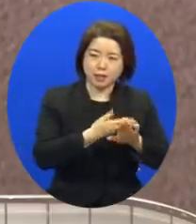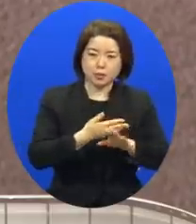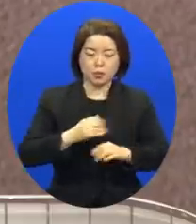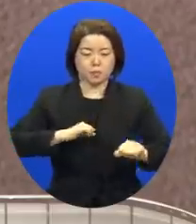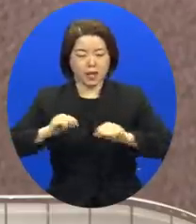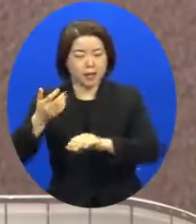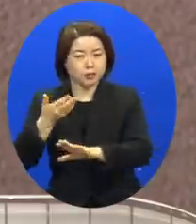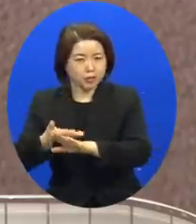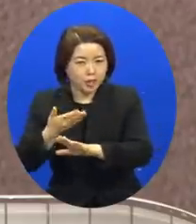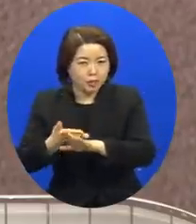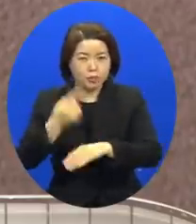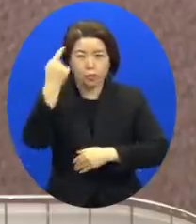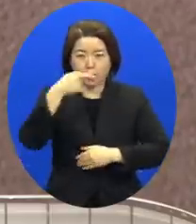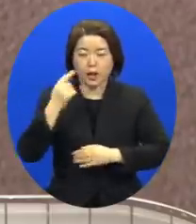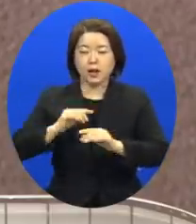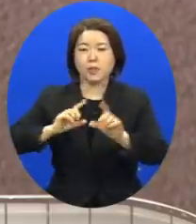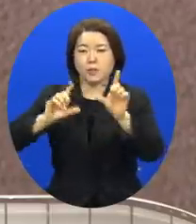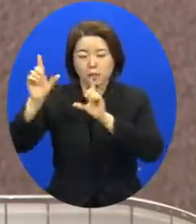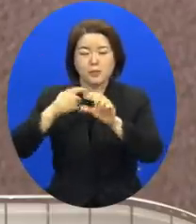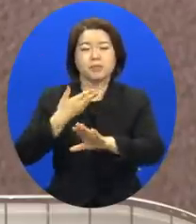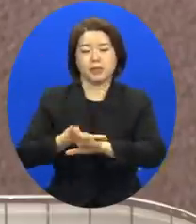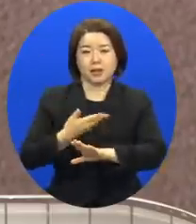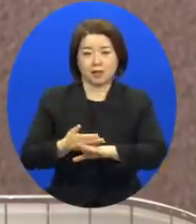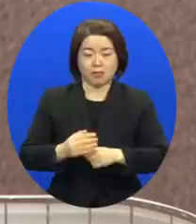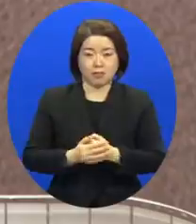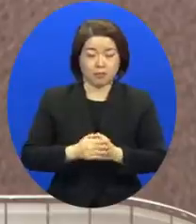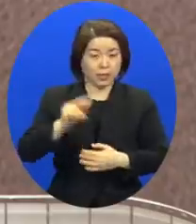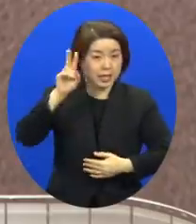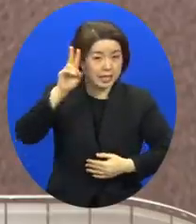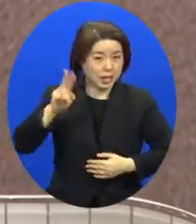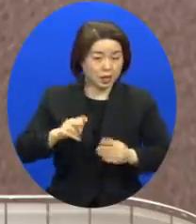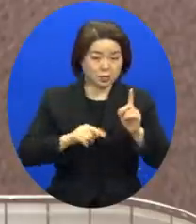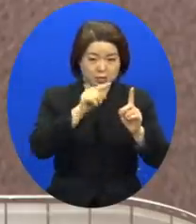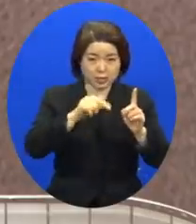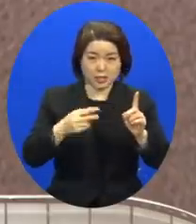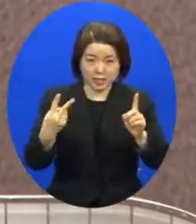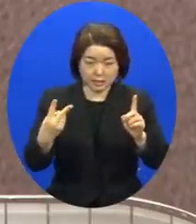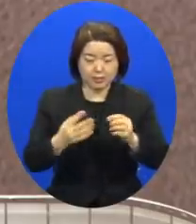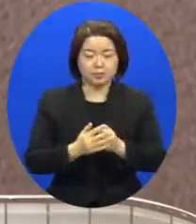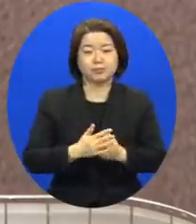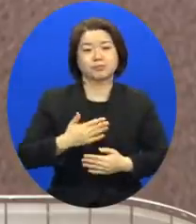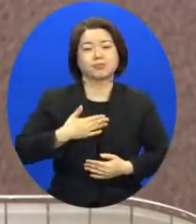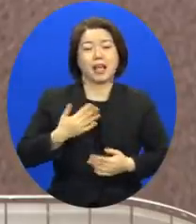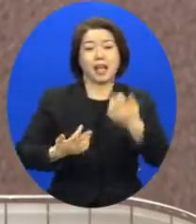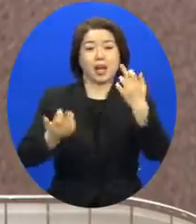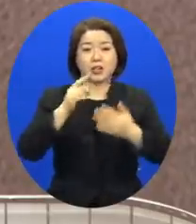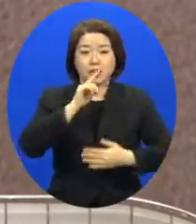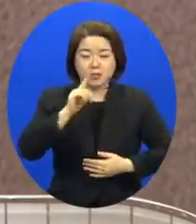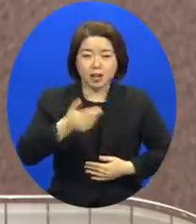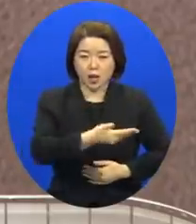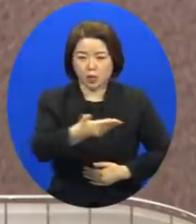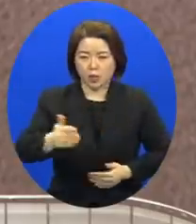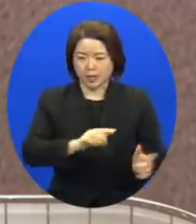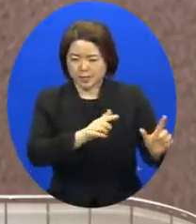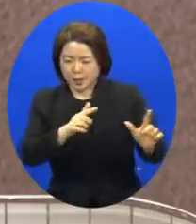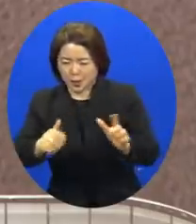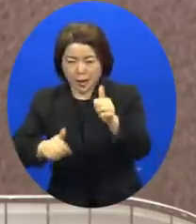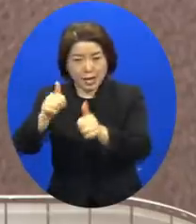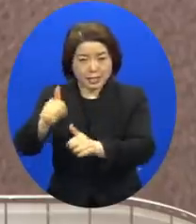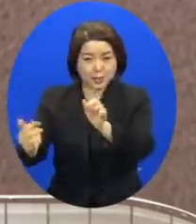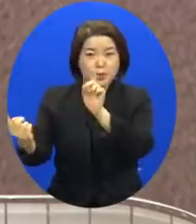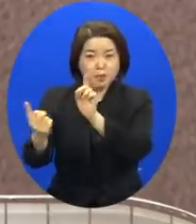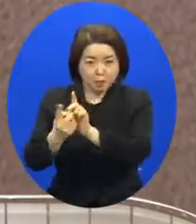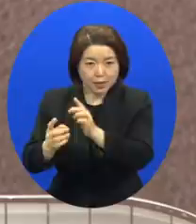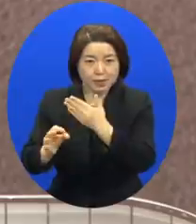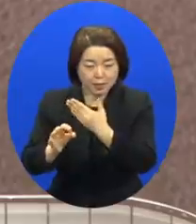다릅니다 야고보서 1장 2절 말씀에 내 형제들아 너희가 여러가지 시험을 만나거든 온전히 기쁘게